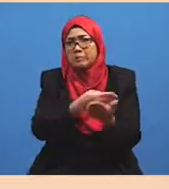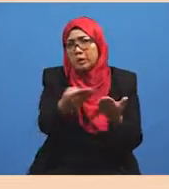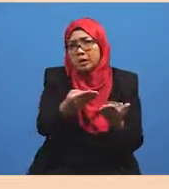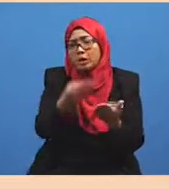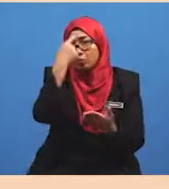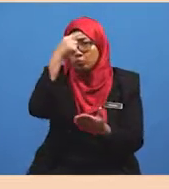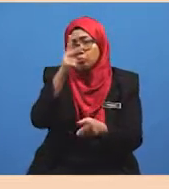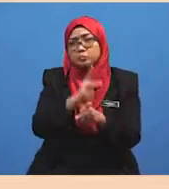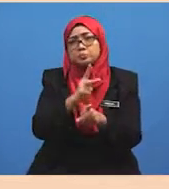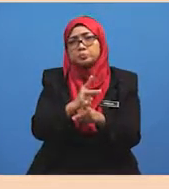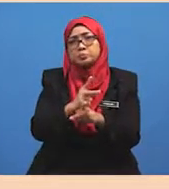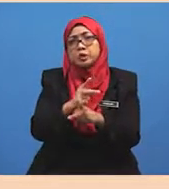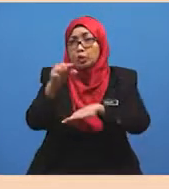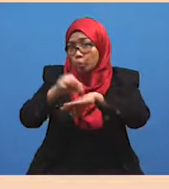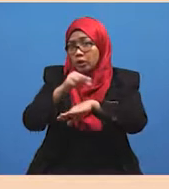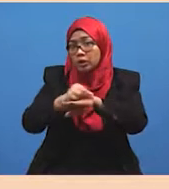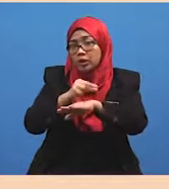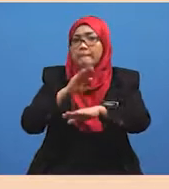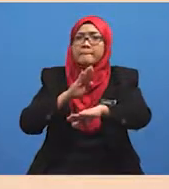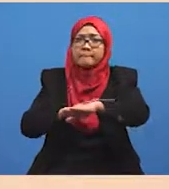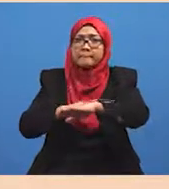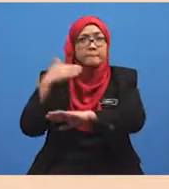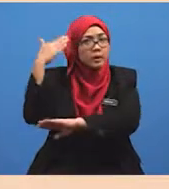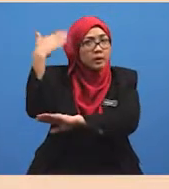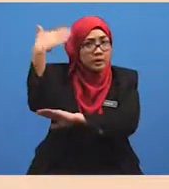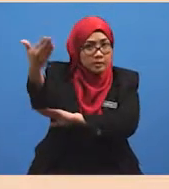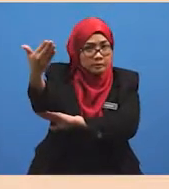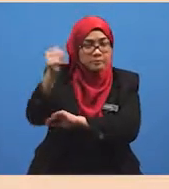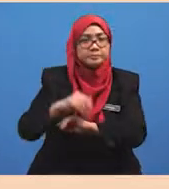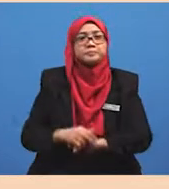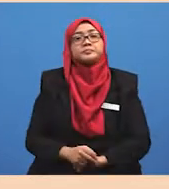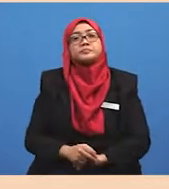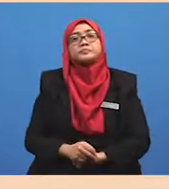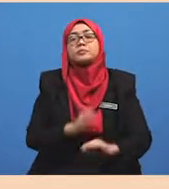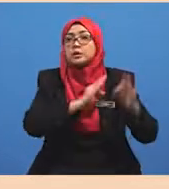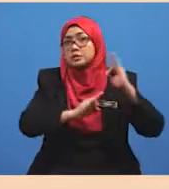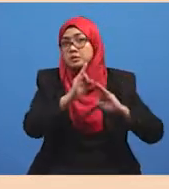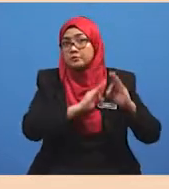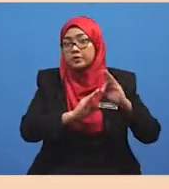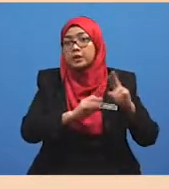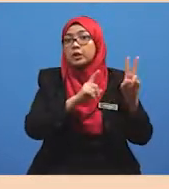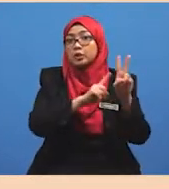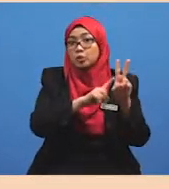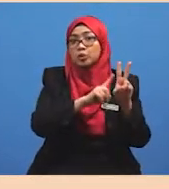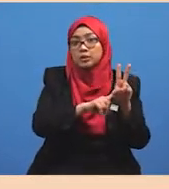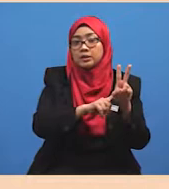depan Hai simpan pribadi kedua usaha Boja iya iyalah